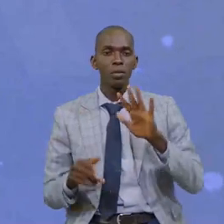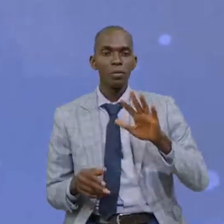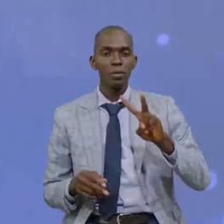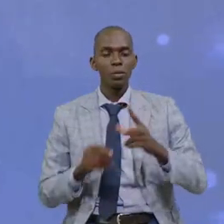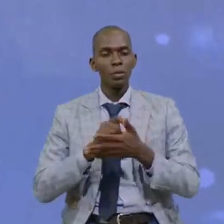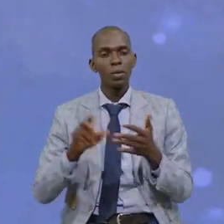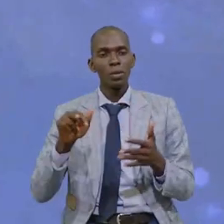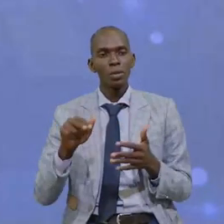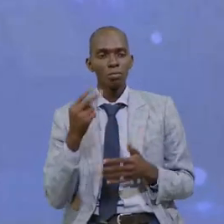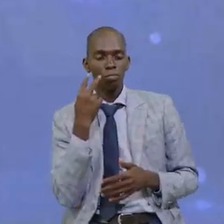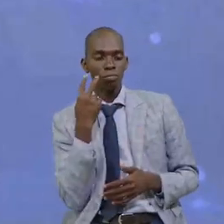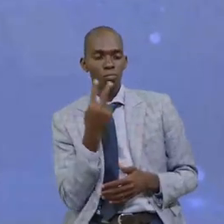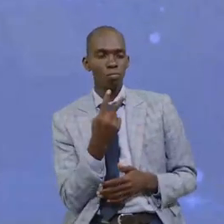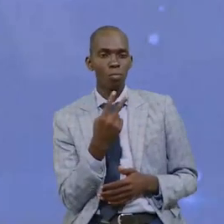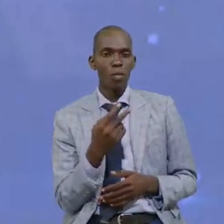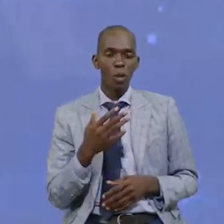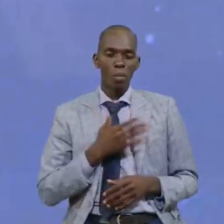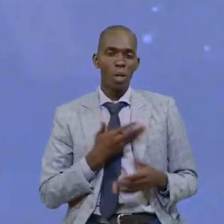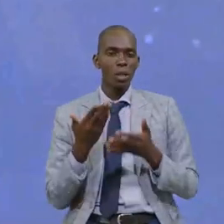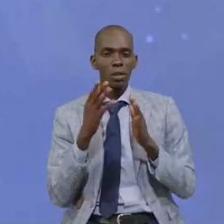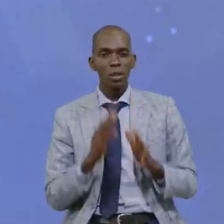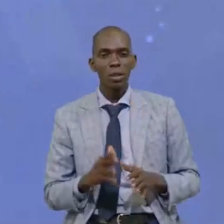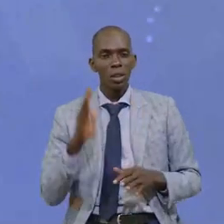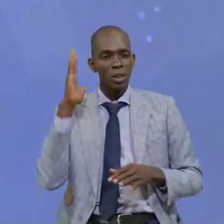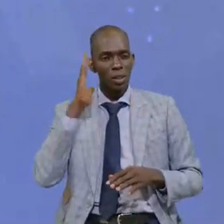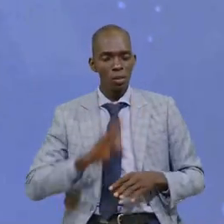13. Voici mon serviteur.